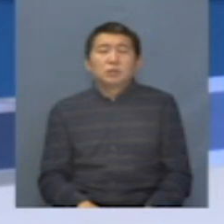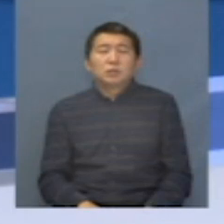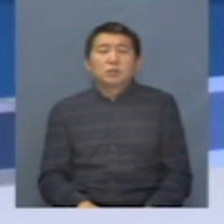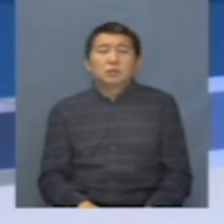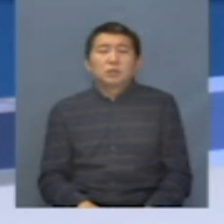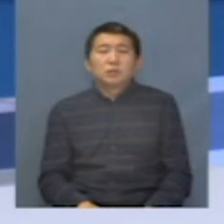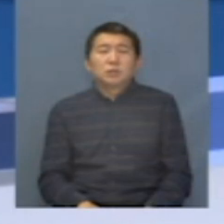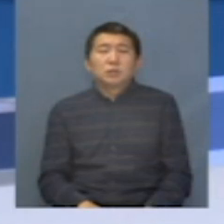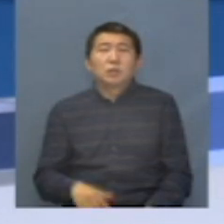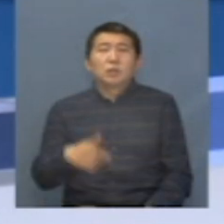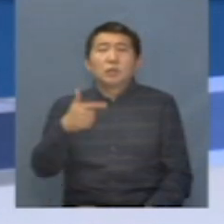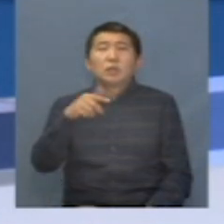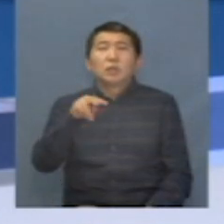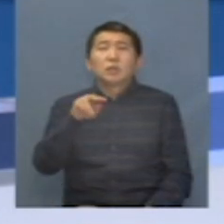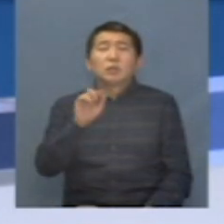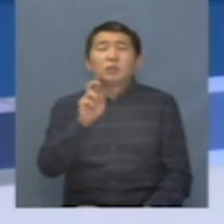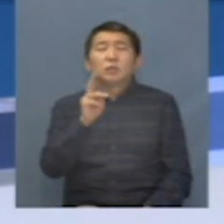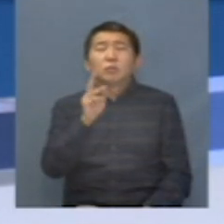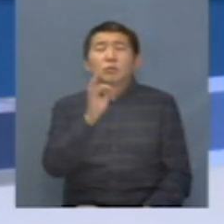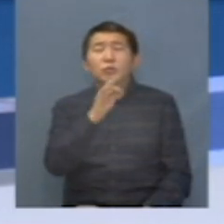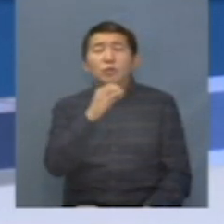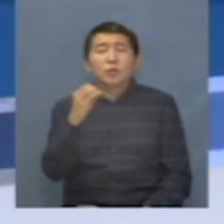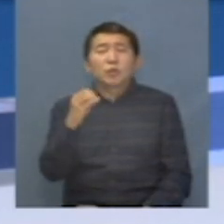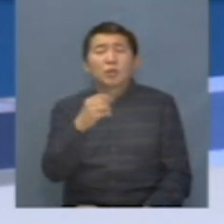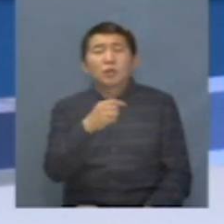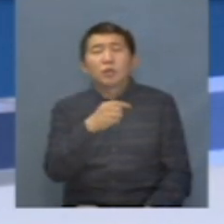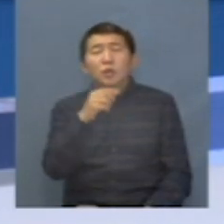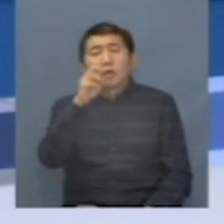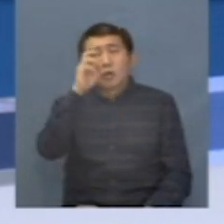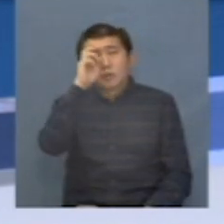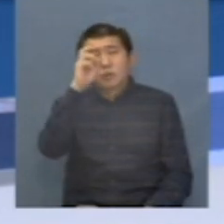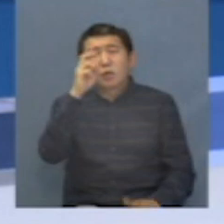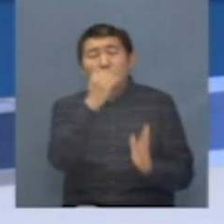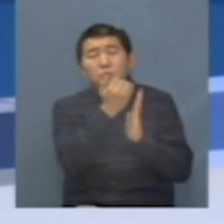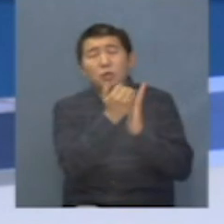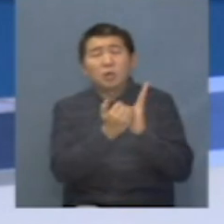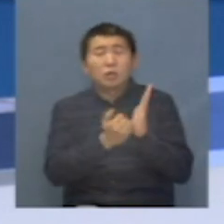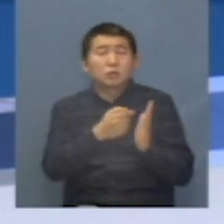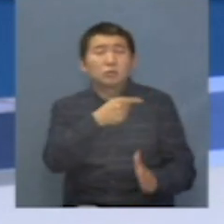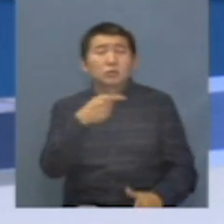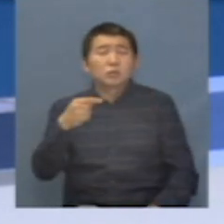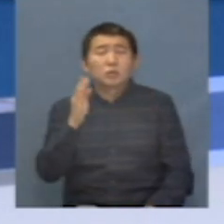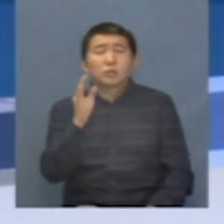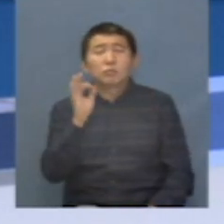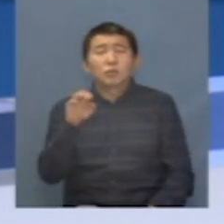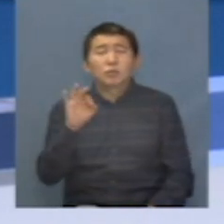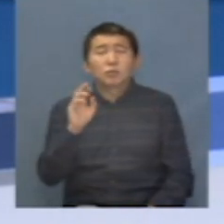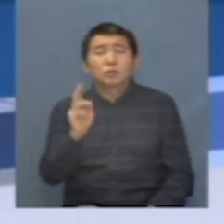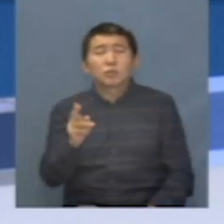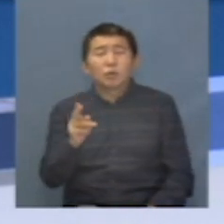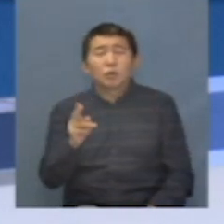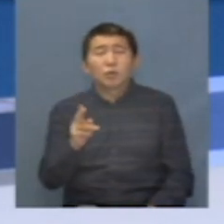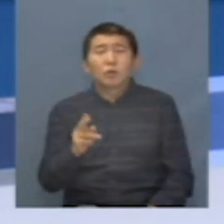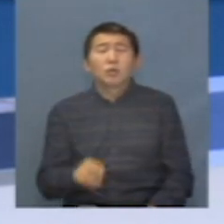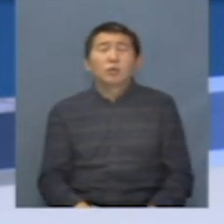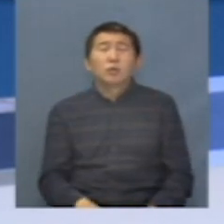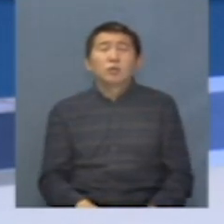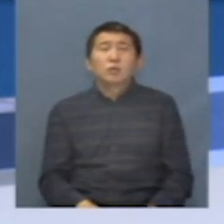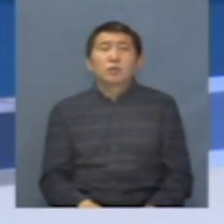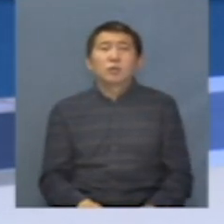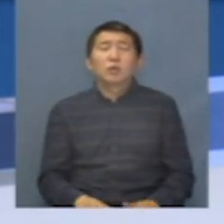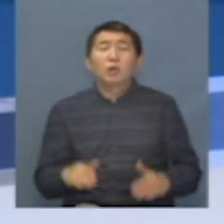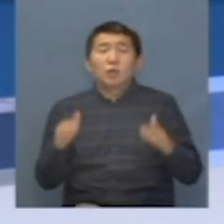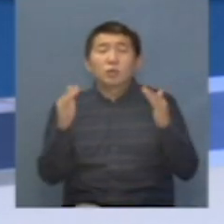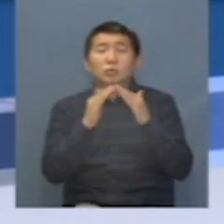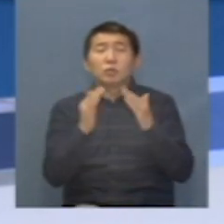Бұдан бөлек Глубокое ауданында бір қабатты шығыс бағдарламасын жүзеге асыру жалғасуда. Биыл тағы да бірқатар отбасылар баспаналы